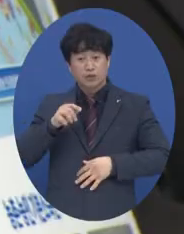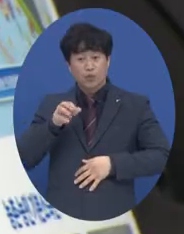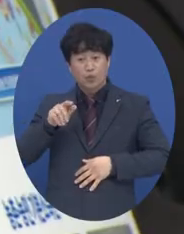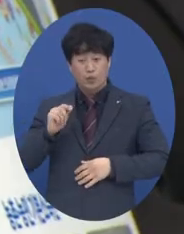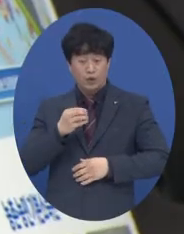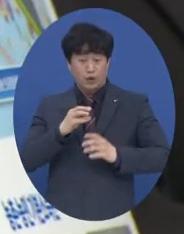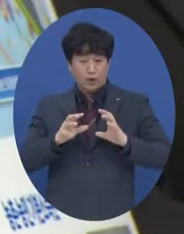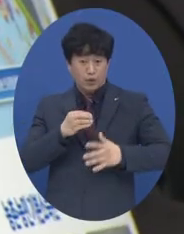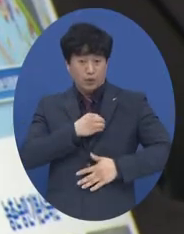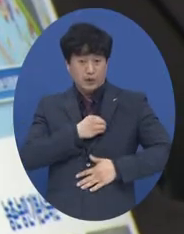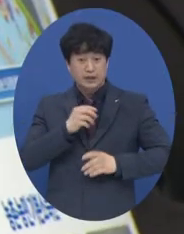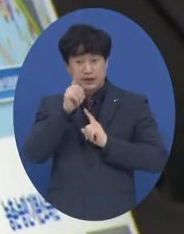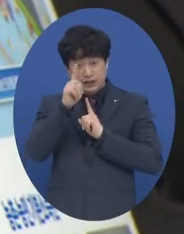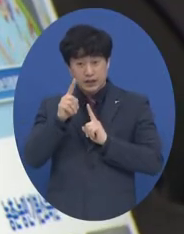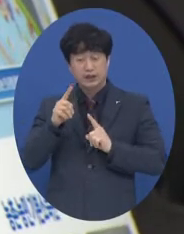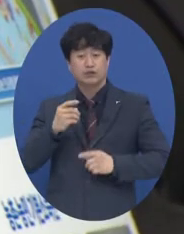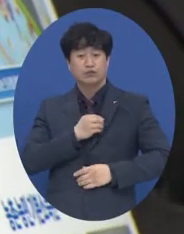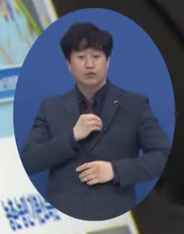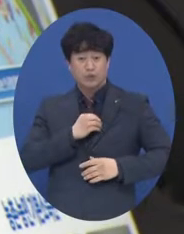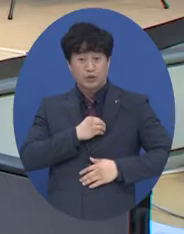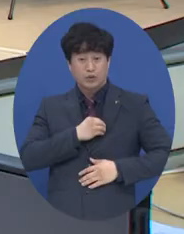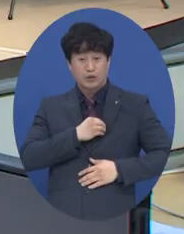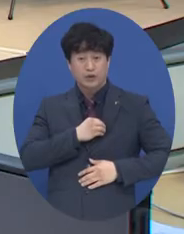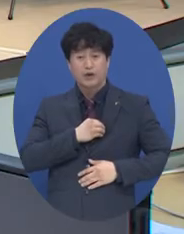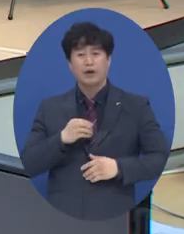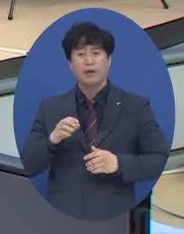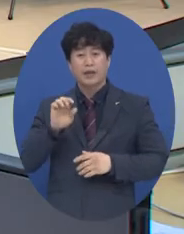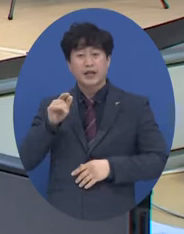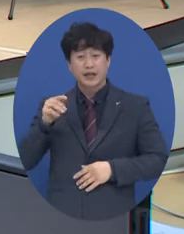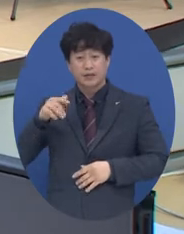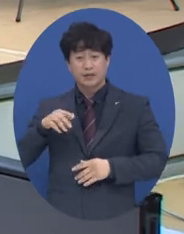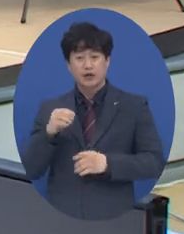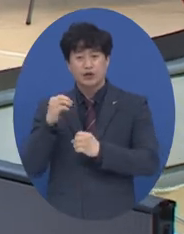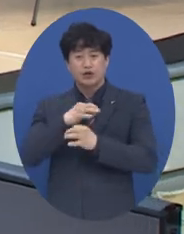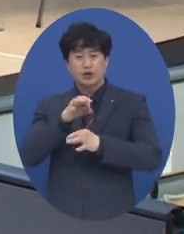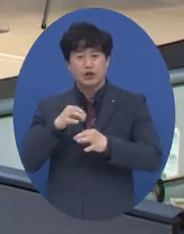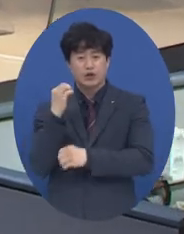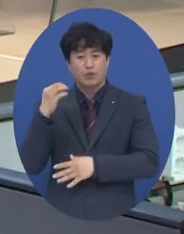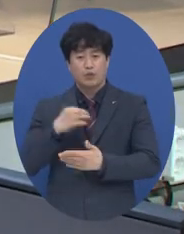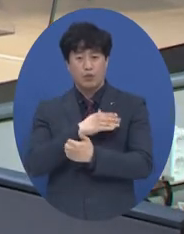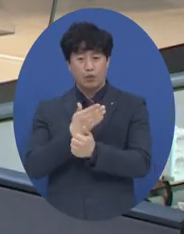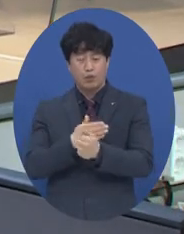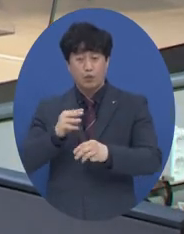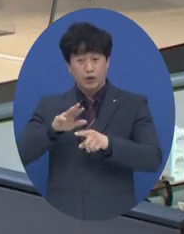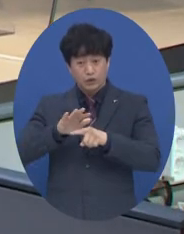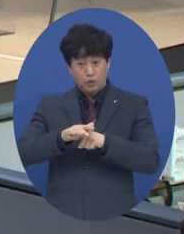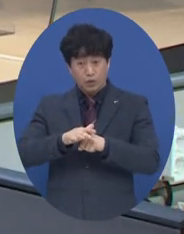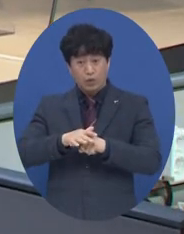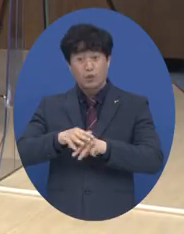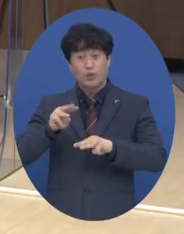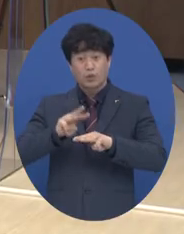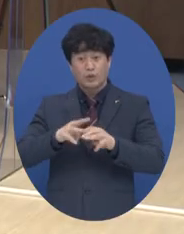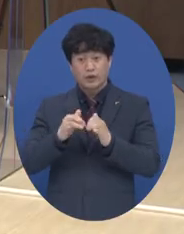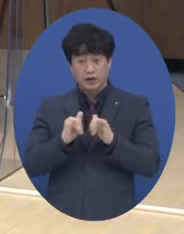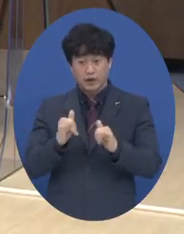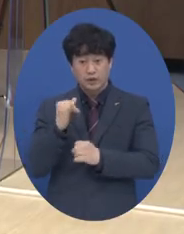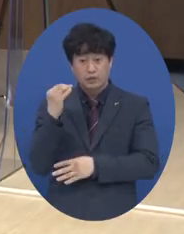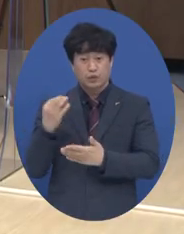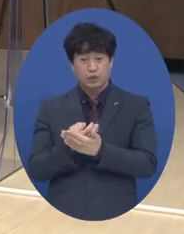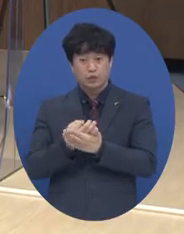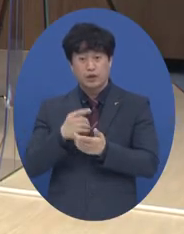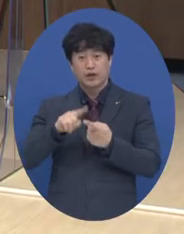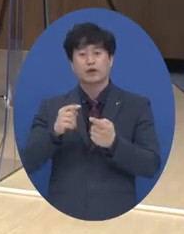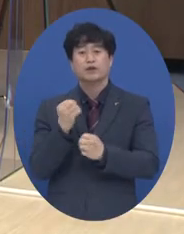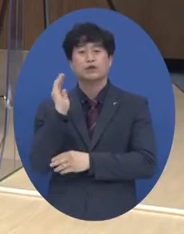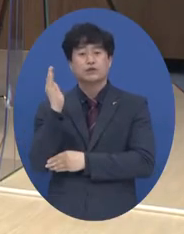국회의원은 텐데 맥스 대 의 경제적 기본 것과 식량 안보와 농촌 농민 기본소득 에 대해 설명하고 많은 관심과 참여를